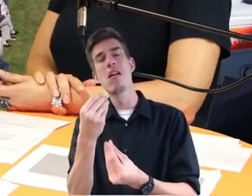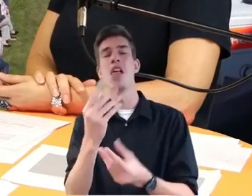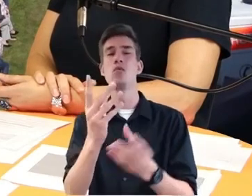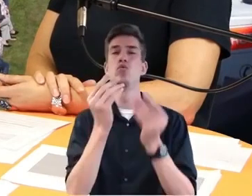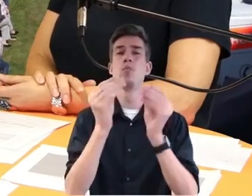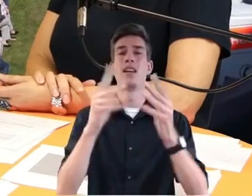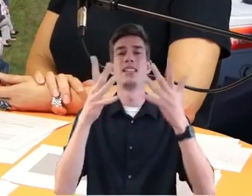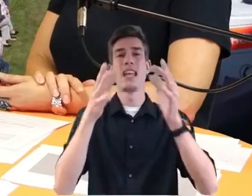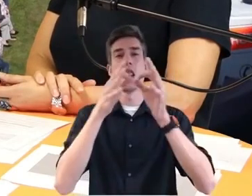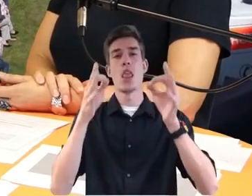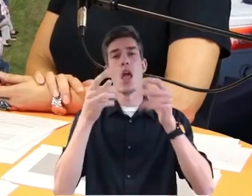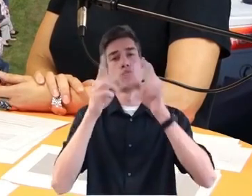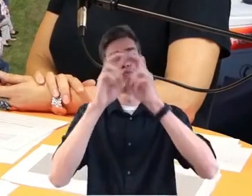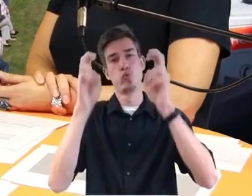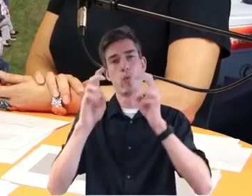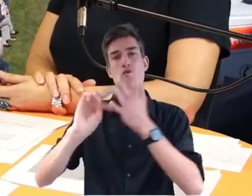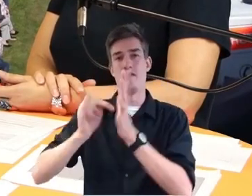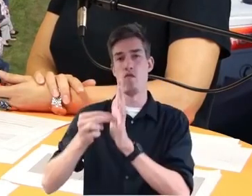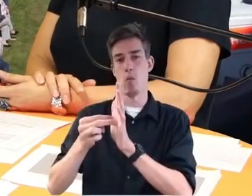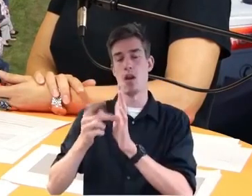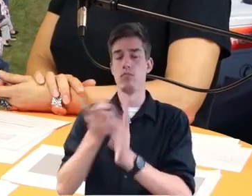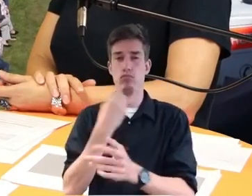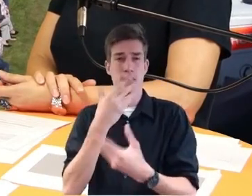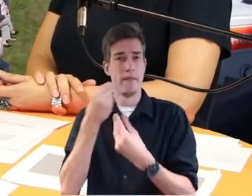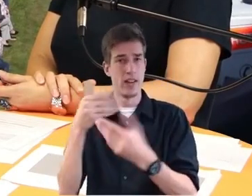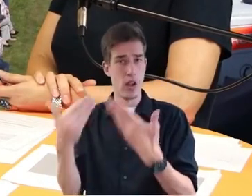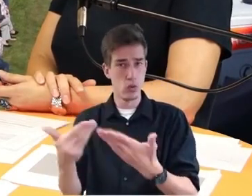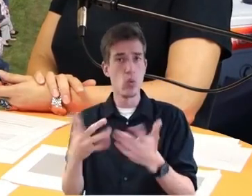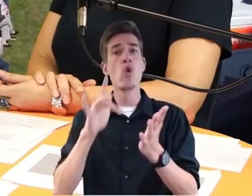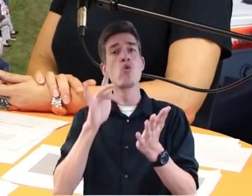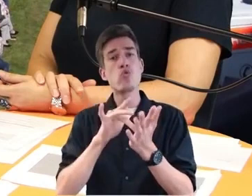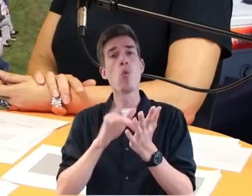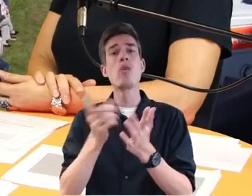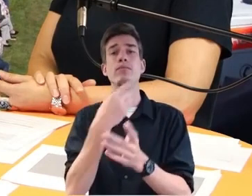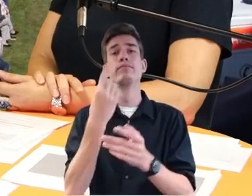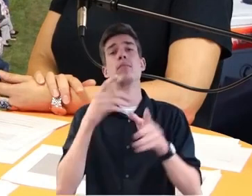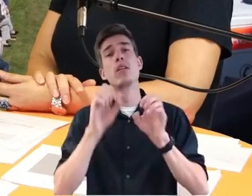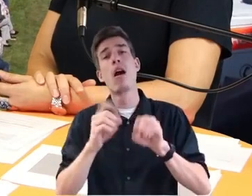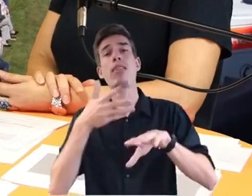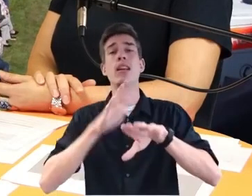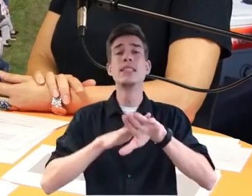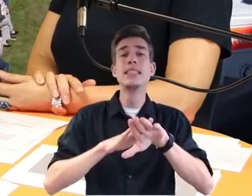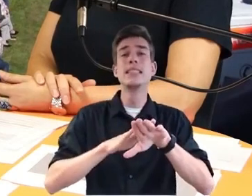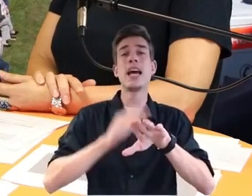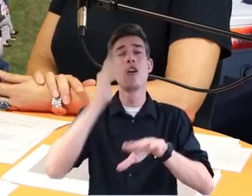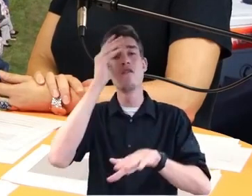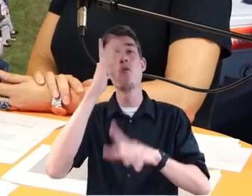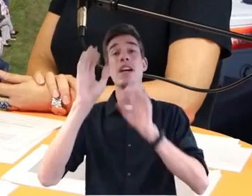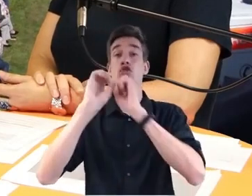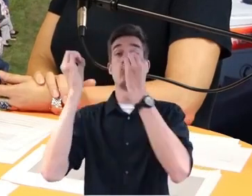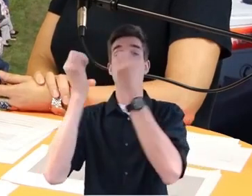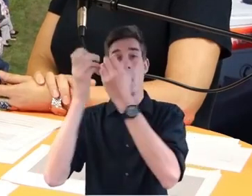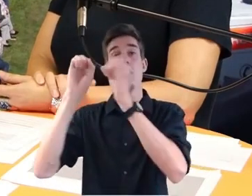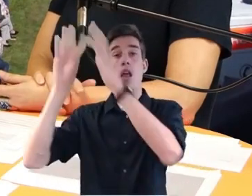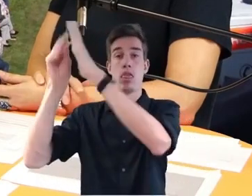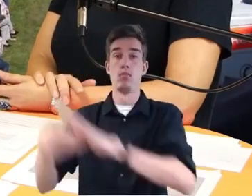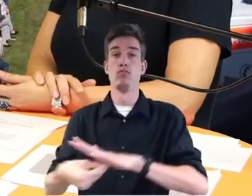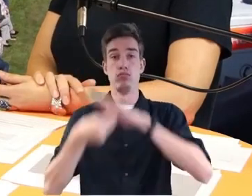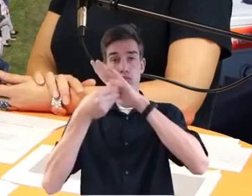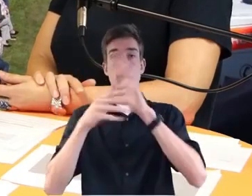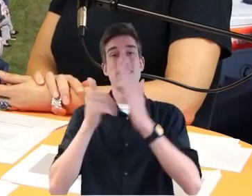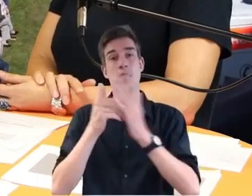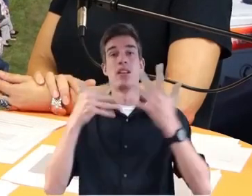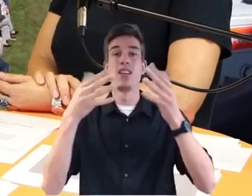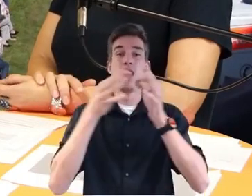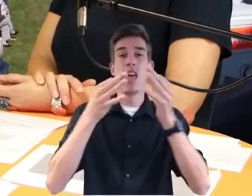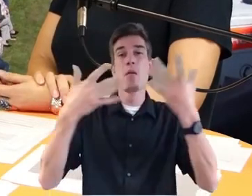10 Tage. Das hat den Hintergrund, dass man damit eben Zeiten überbrücken soll, bis staatliche Hilfe eintritt und sich vor